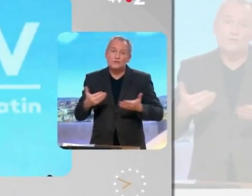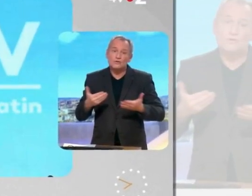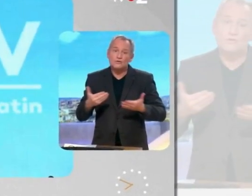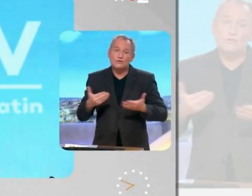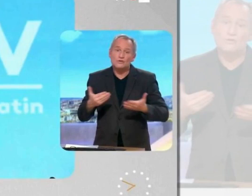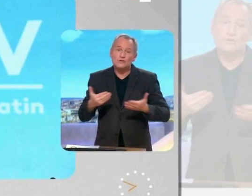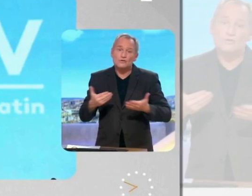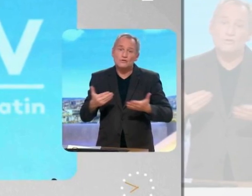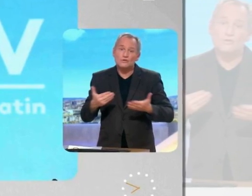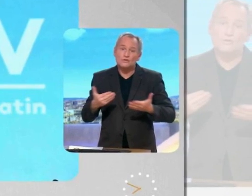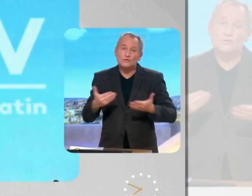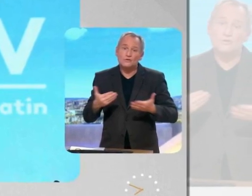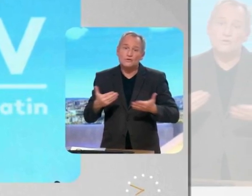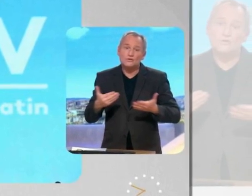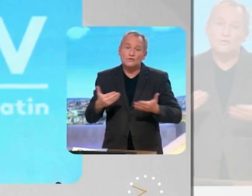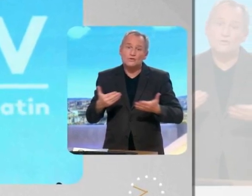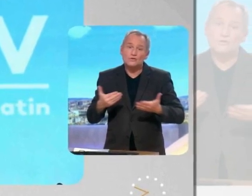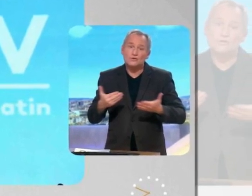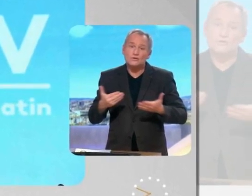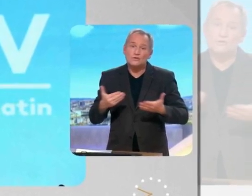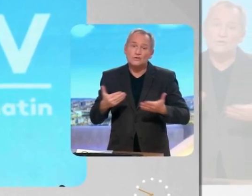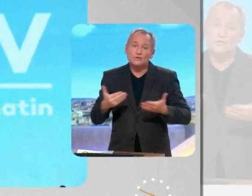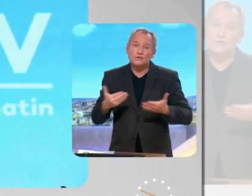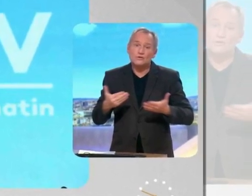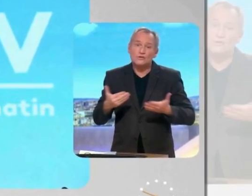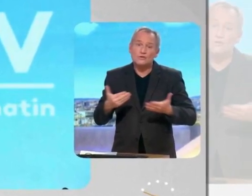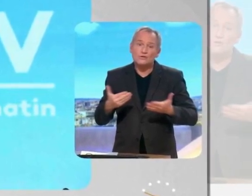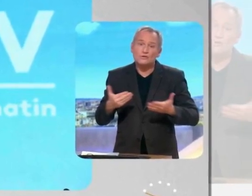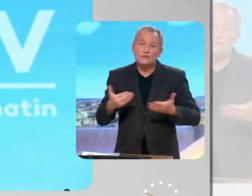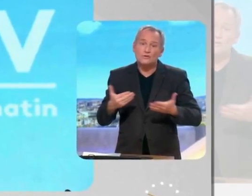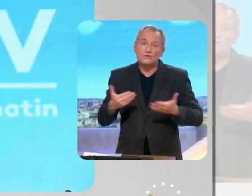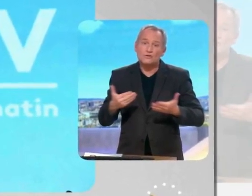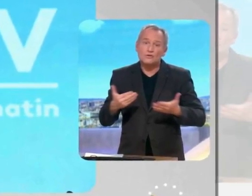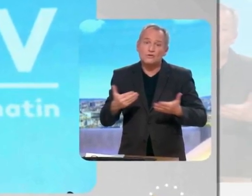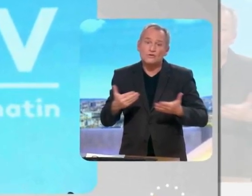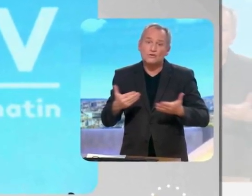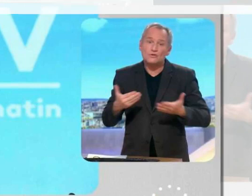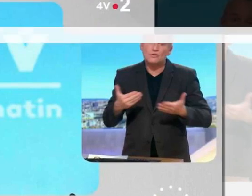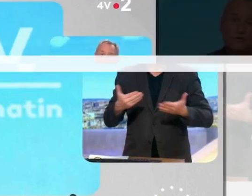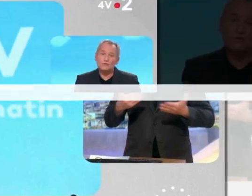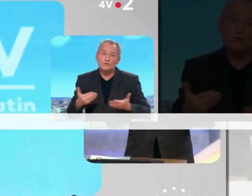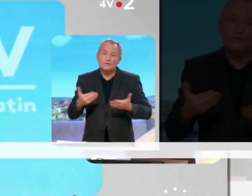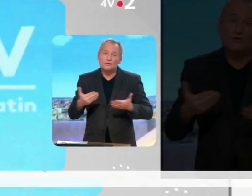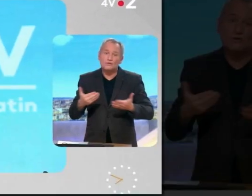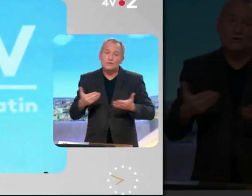Il me semble qu'elle est nommée ministre de la Culture. Elle devrait plutôt s'intéresser à la culture.